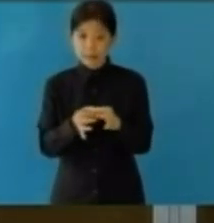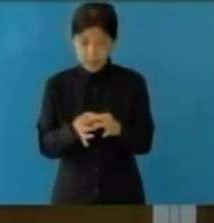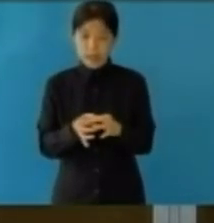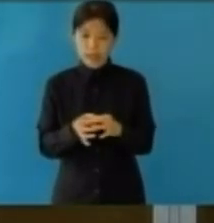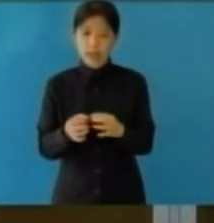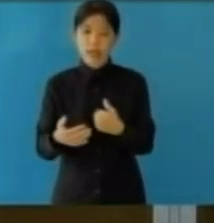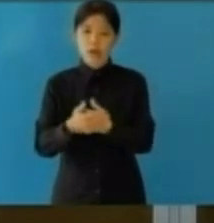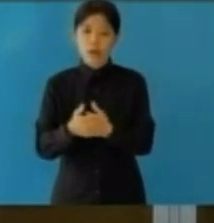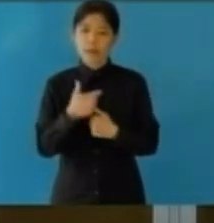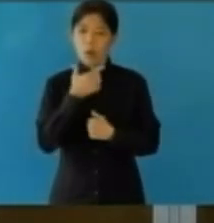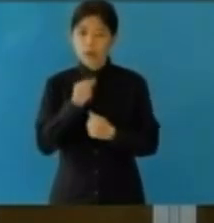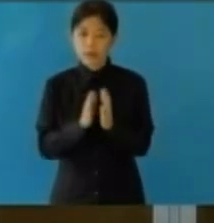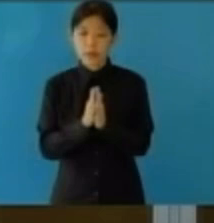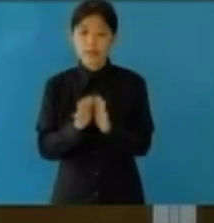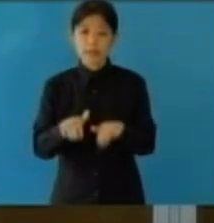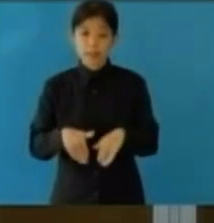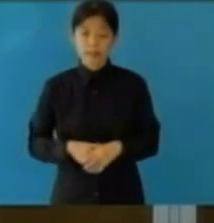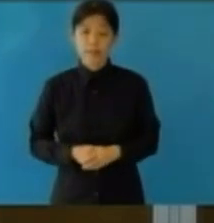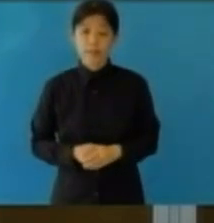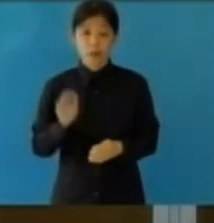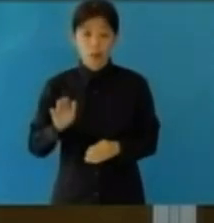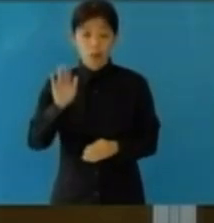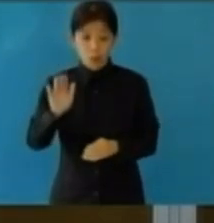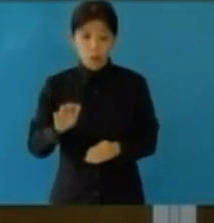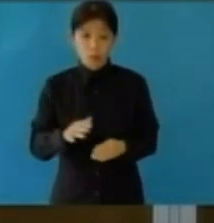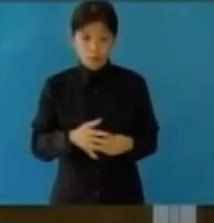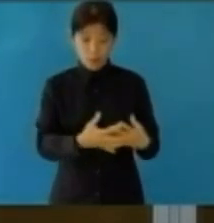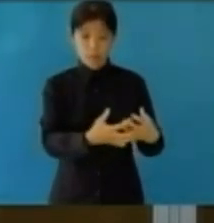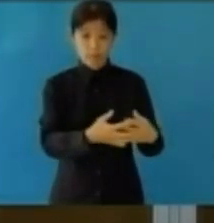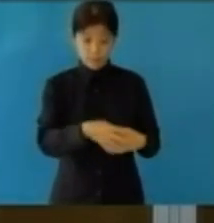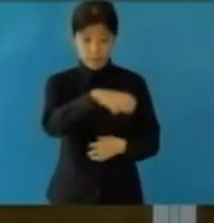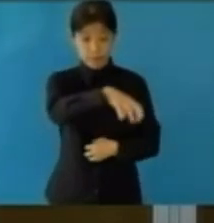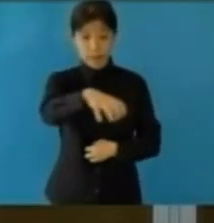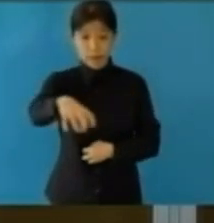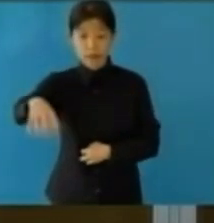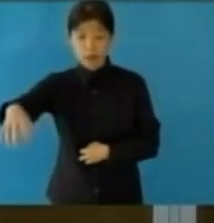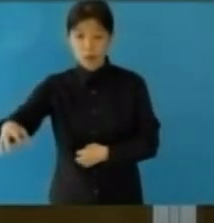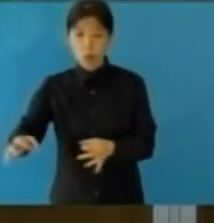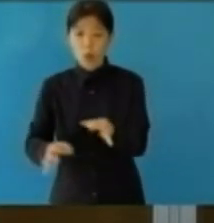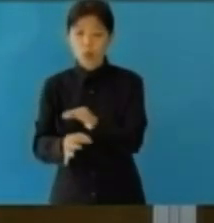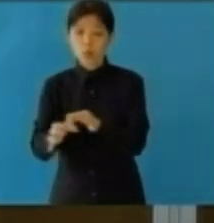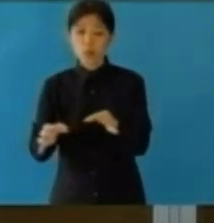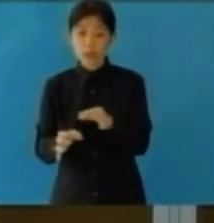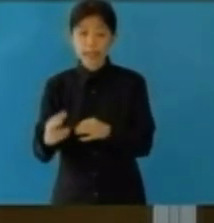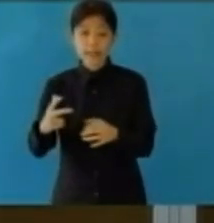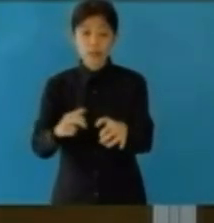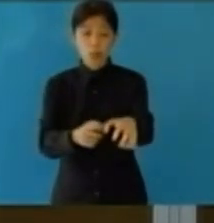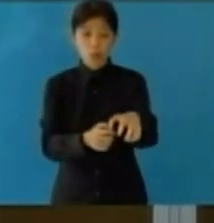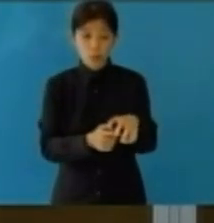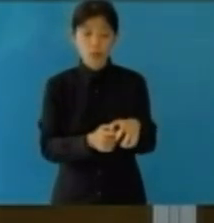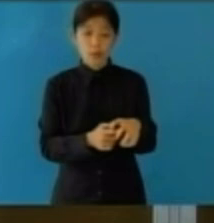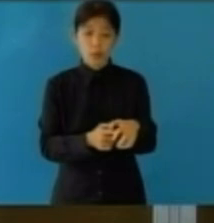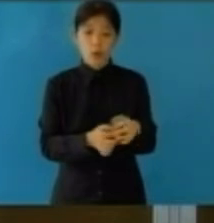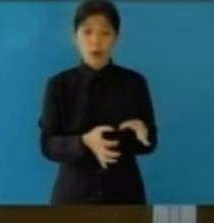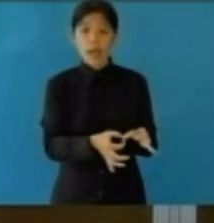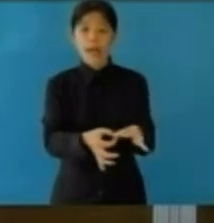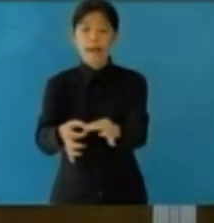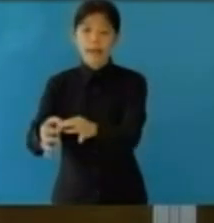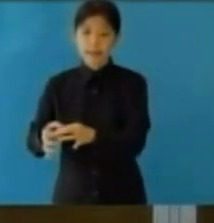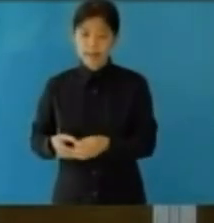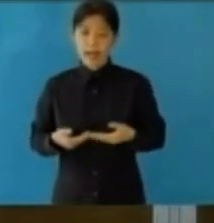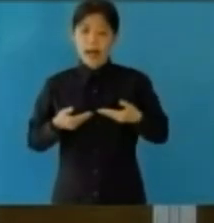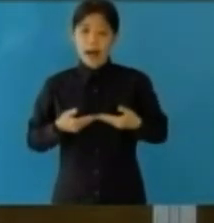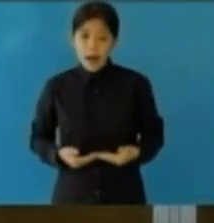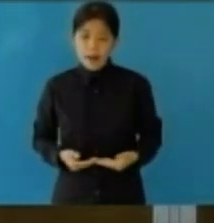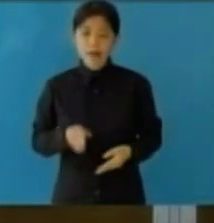ところです。今後とも各競技会場を運営する地元市長とも連携して、安全かつ円